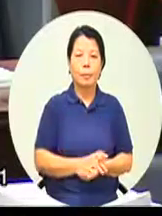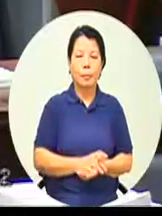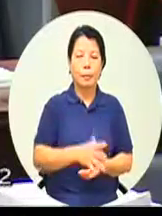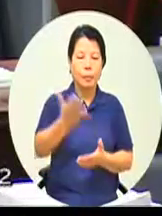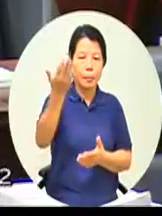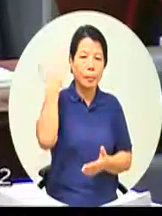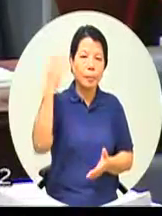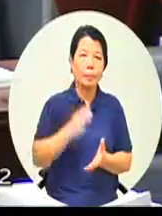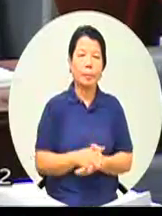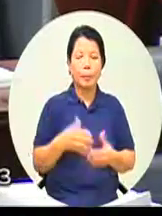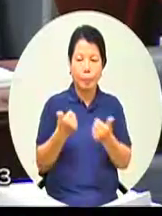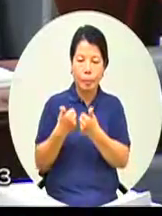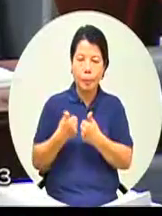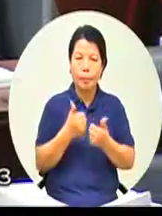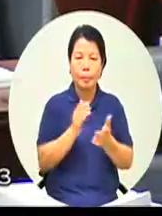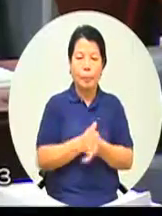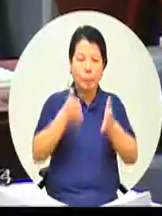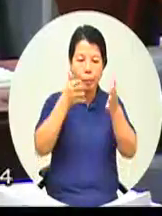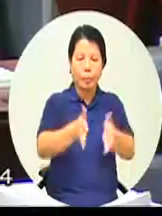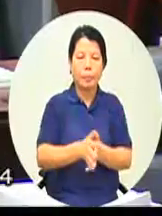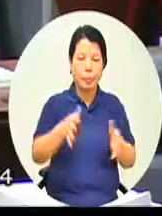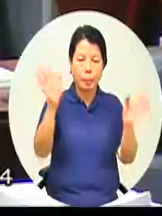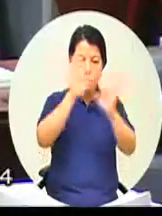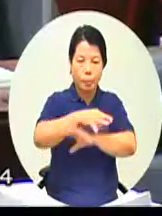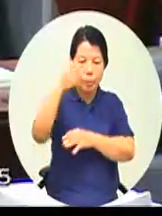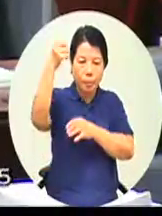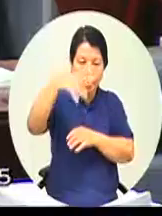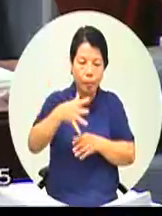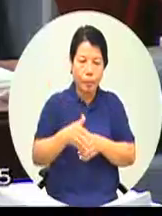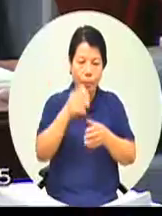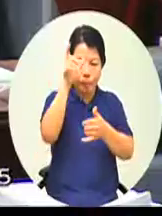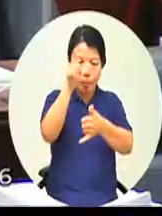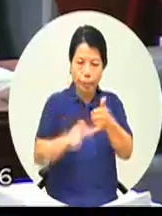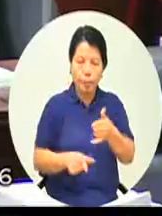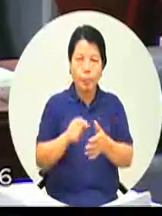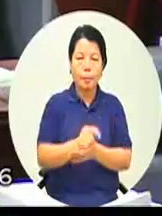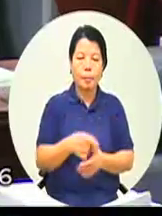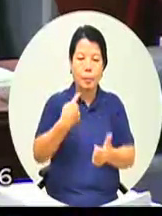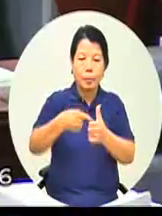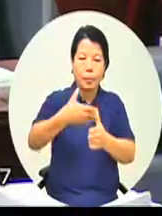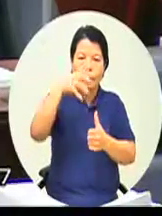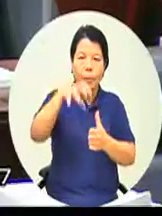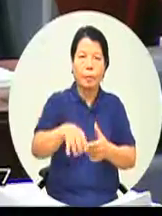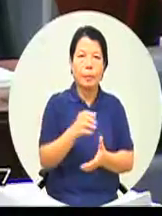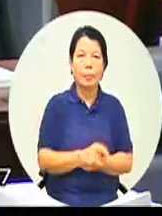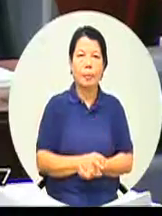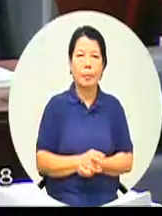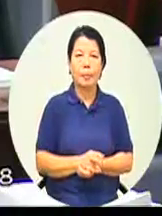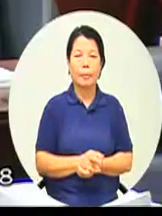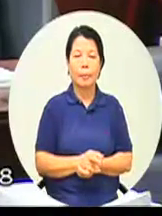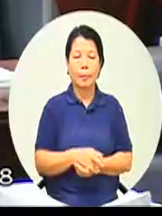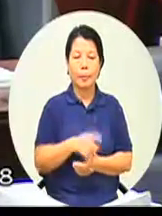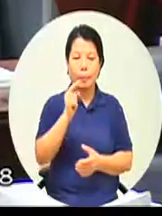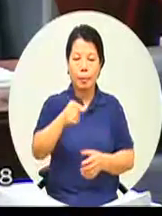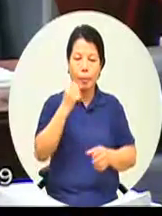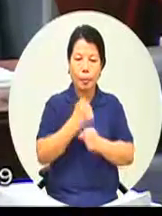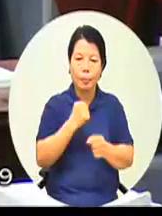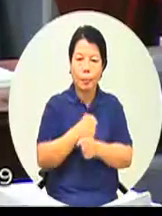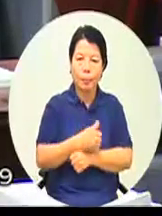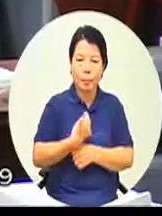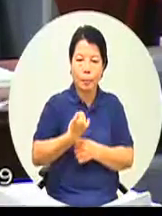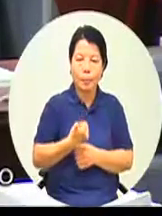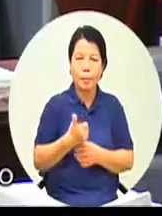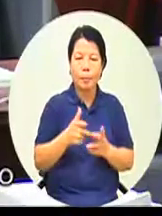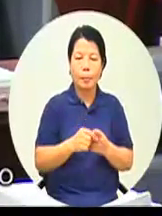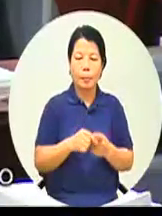前有开过会的，针对夜间照明的部分，看教育局这边的 的这个的动作，以及教育局这